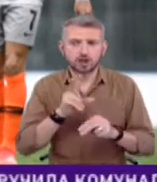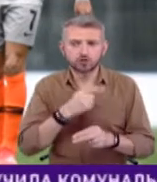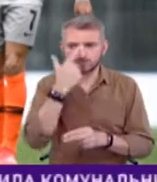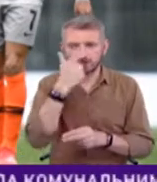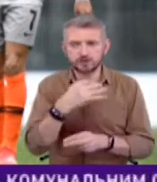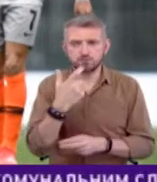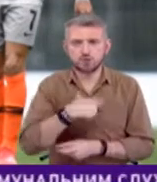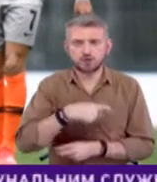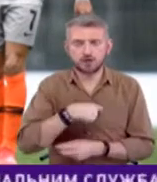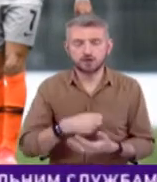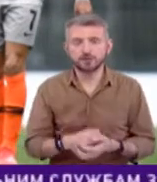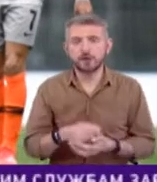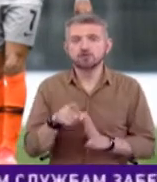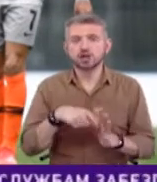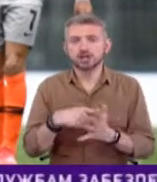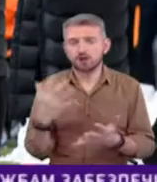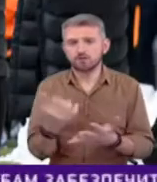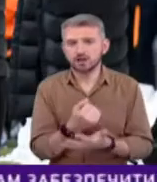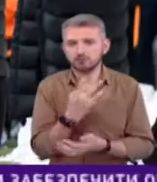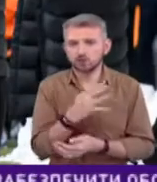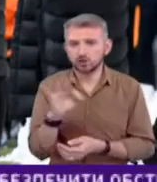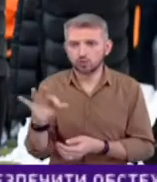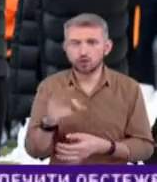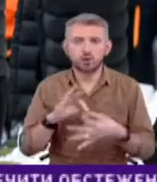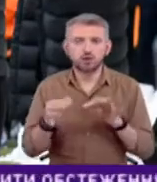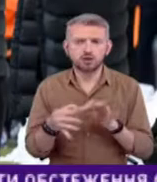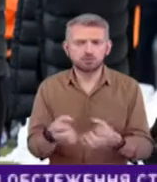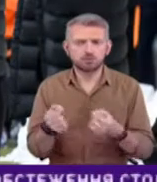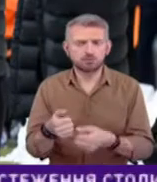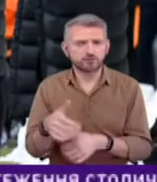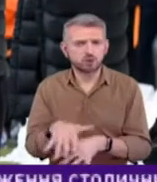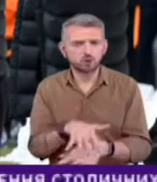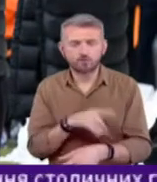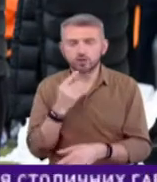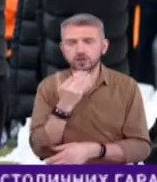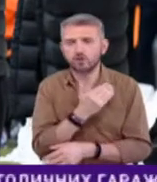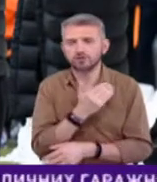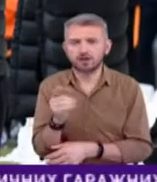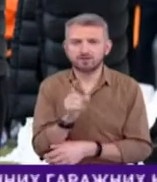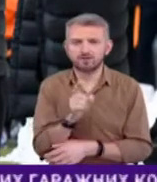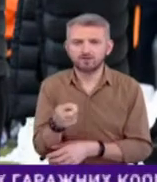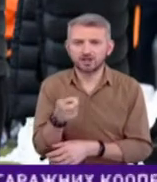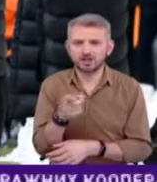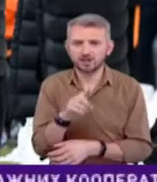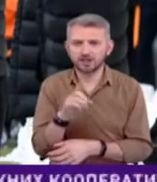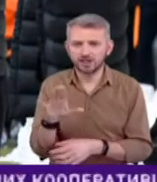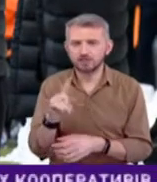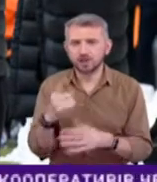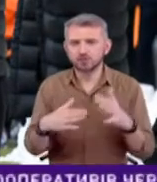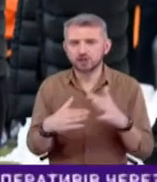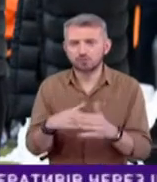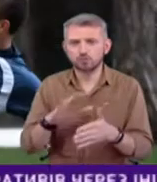заявити про себе. «Шахтар» виграв 4-0, «Олімпік» тримався довго, але на останній хвилині першого тайму пропустив